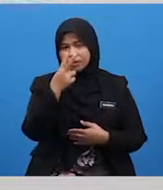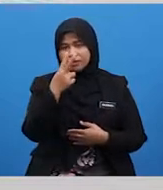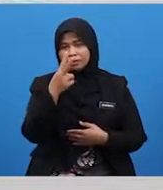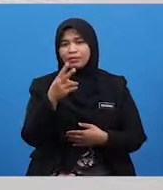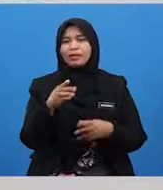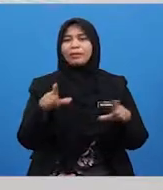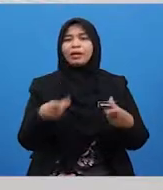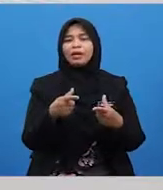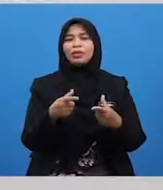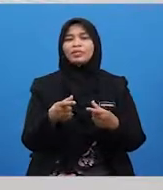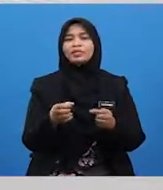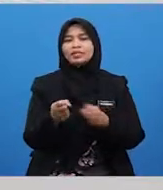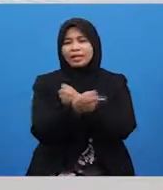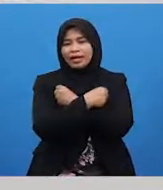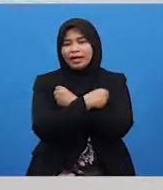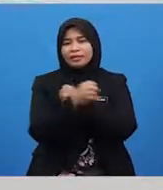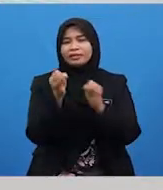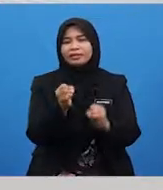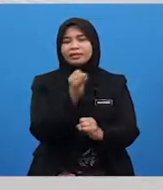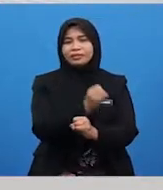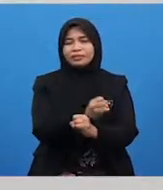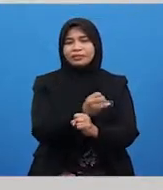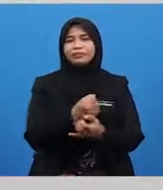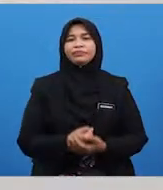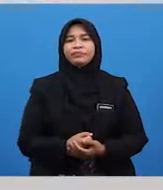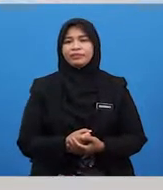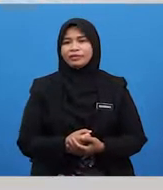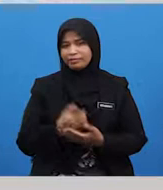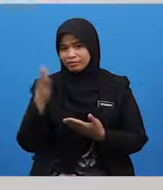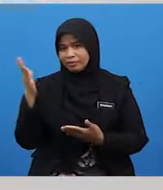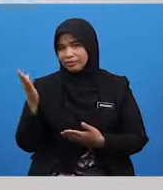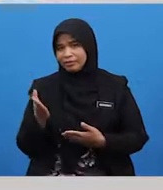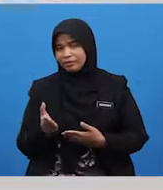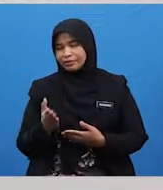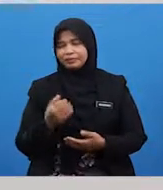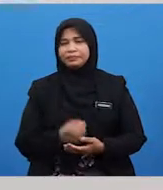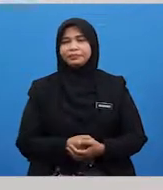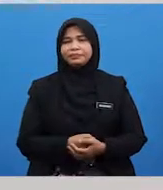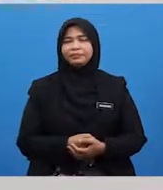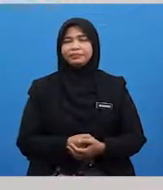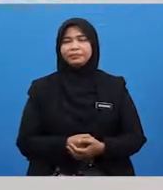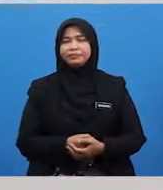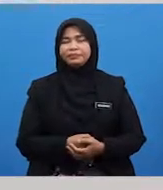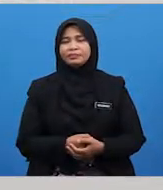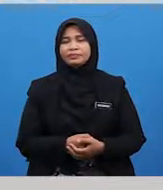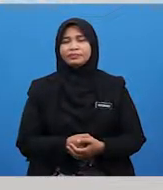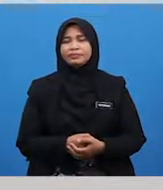perlakuan menyayangi jiran. Cuba melihat semula situasi dalam gambar yang ditunjukkan tadi.